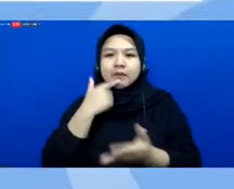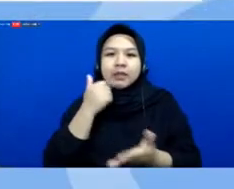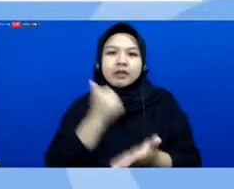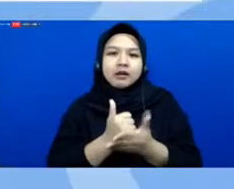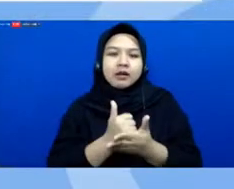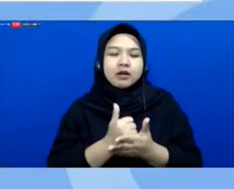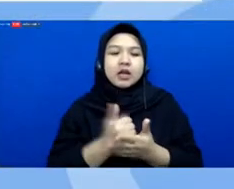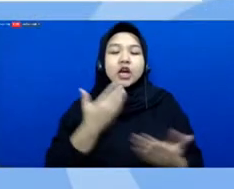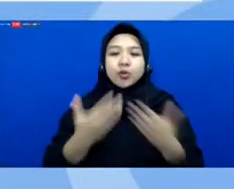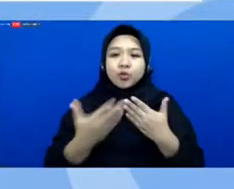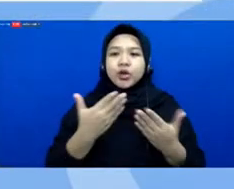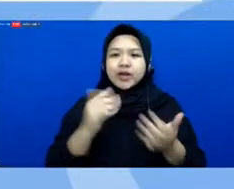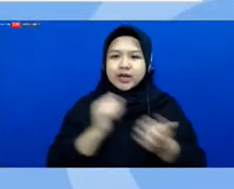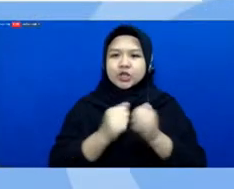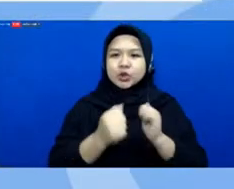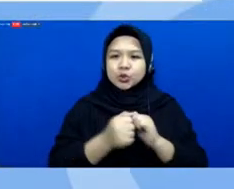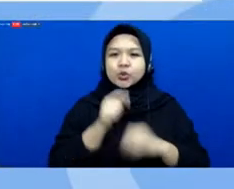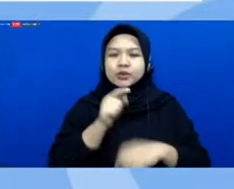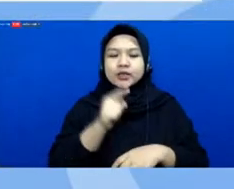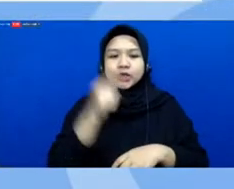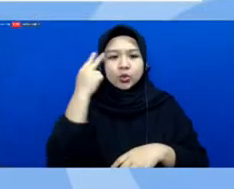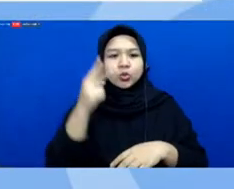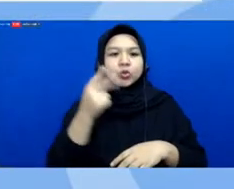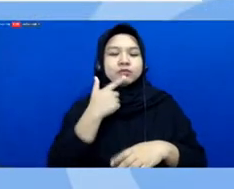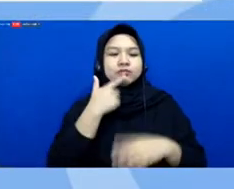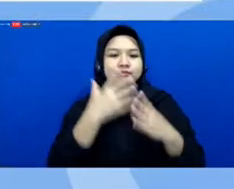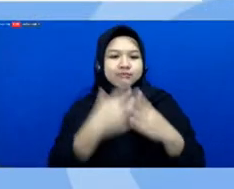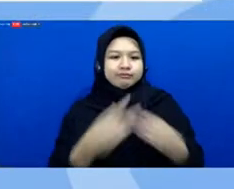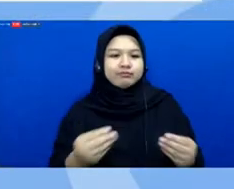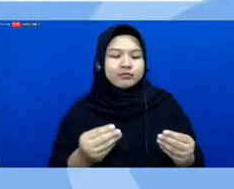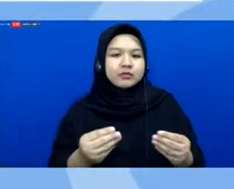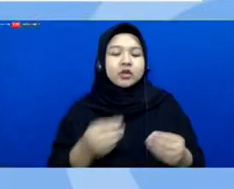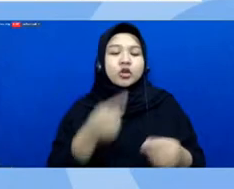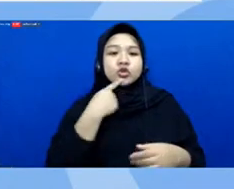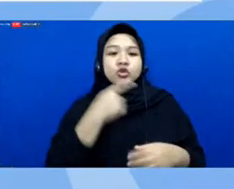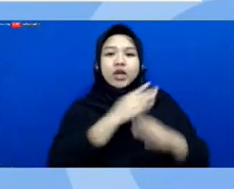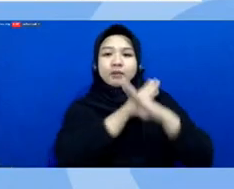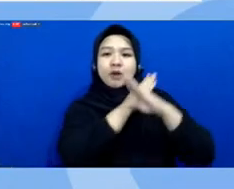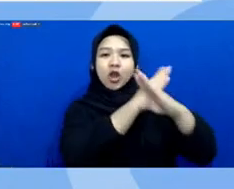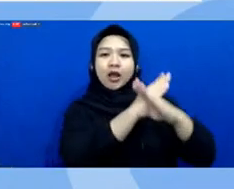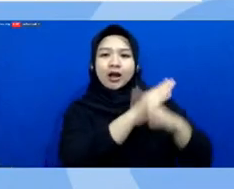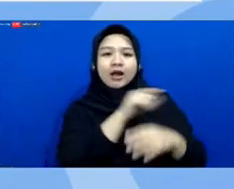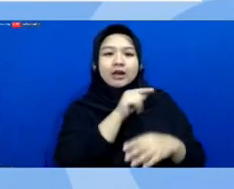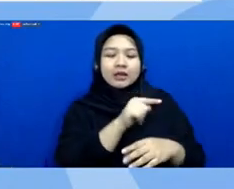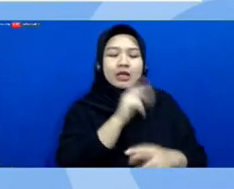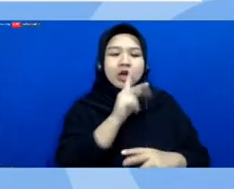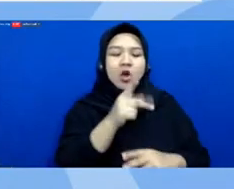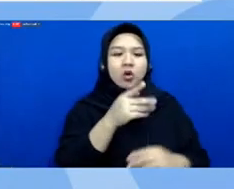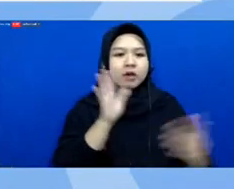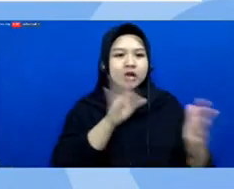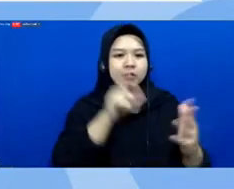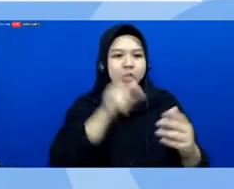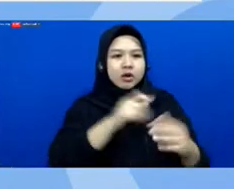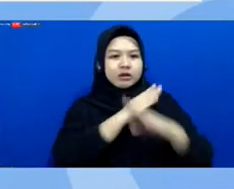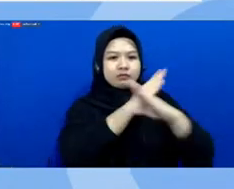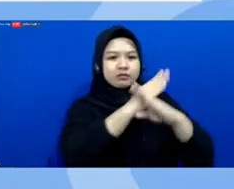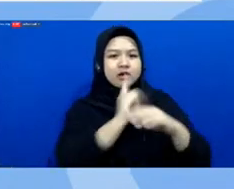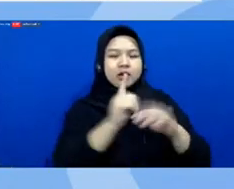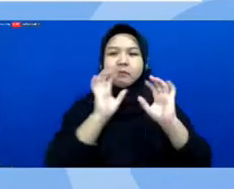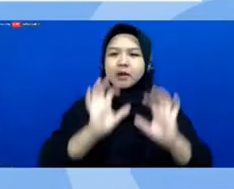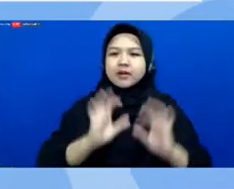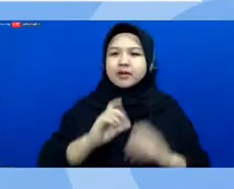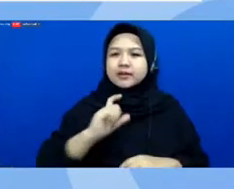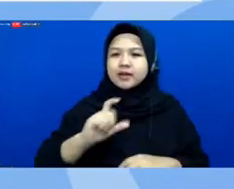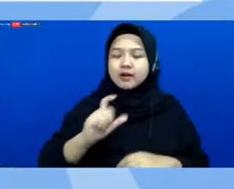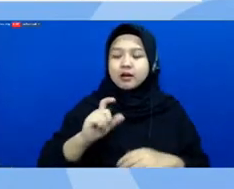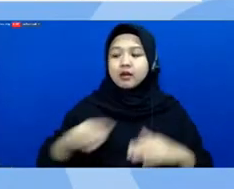proximity issue ini penting sekali untuk mengatasi. Nah, balik lagi ke pertanyaan denial tadi, maka kalau kita menghadapi yang denial, ada banyak cara. Di level paling